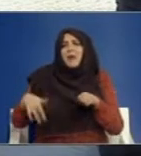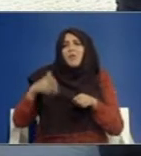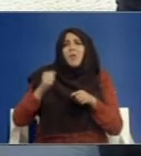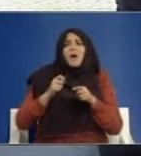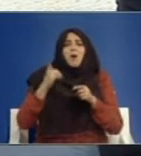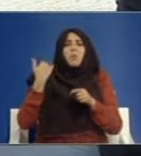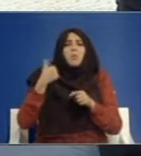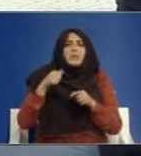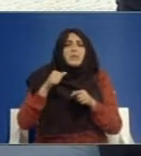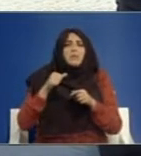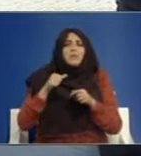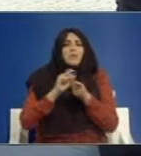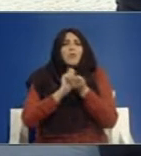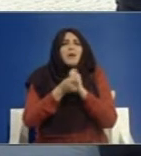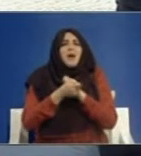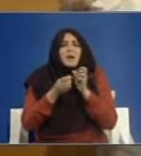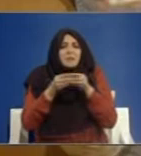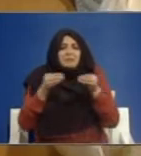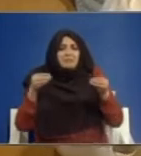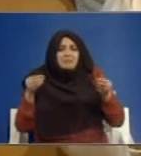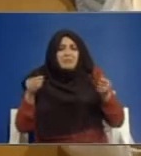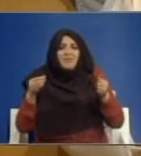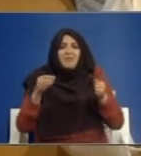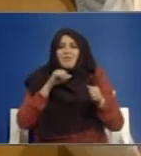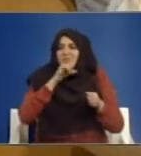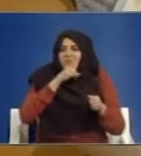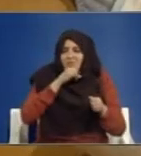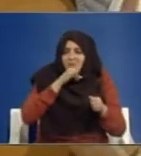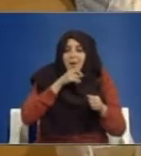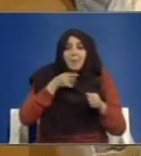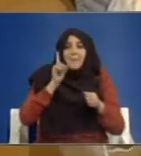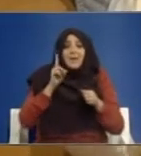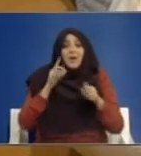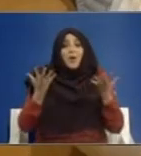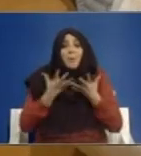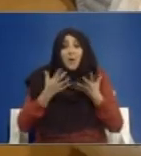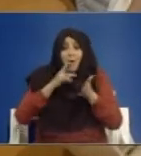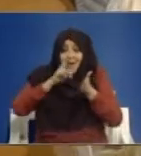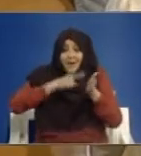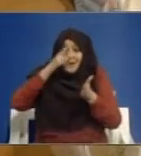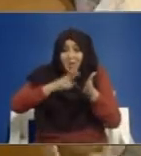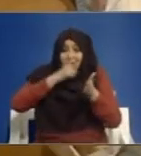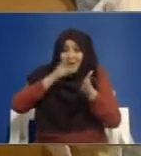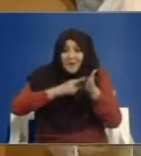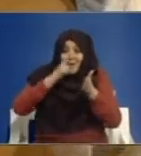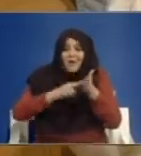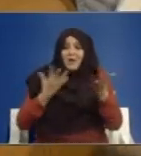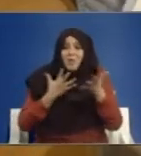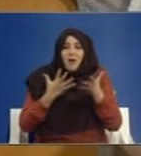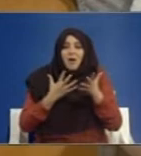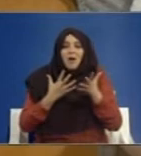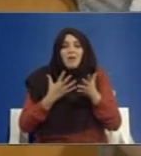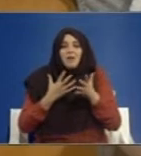يقدام. فالإنسان كيف الشيء يجدده بهذه، مرة يتذكر يستغفر، مرة يطيح يعود ينوض،